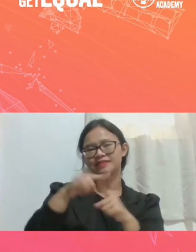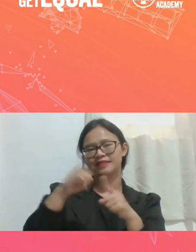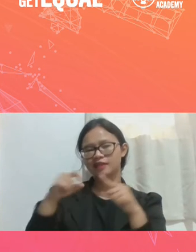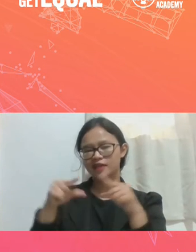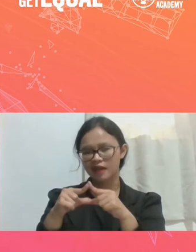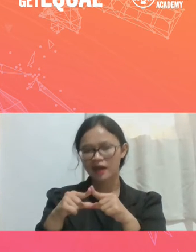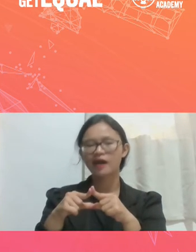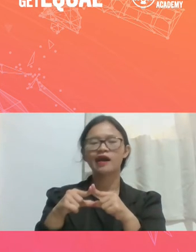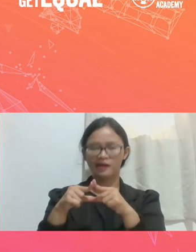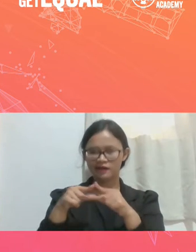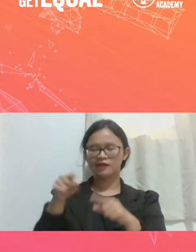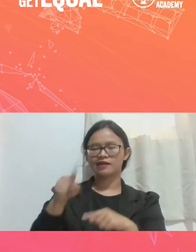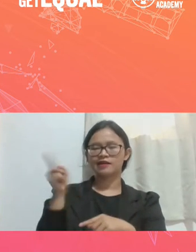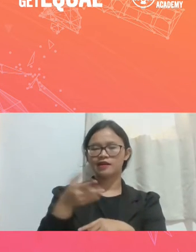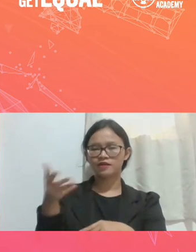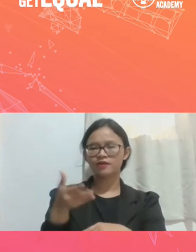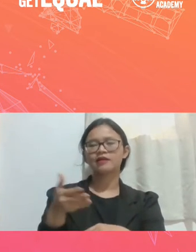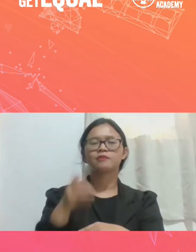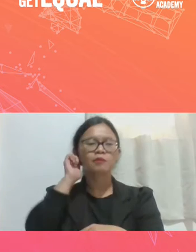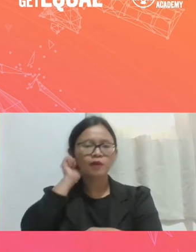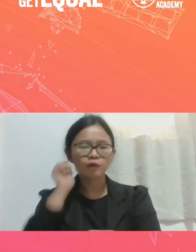dan co-director of Girl Peace Security.